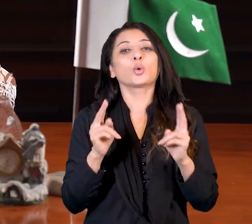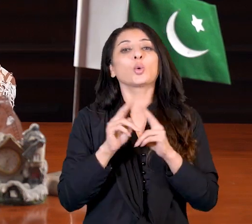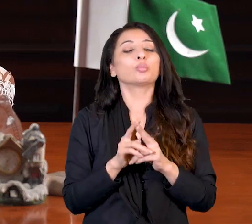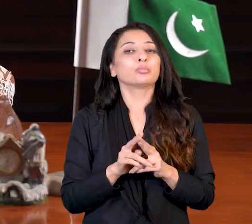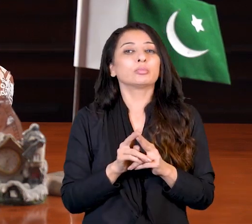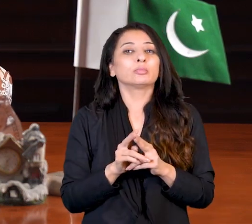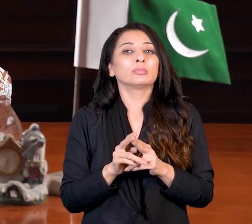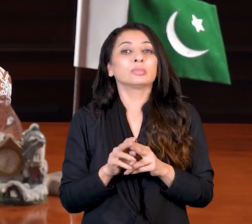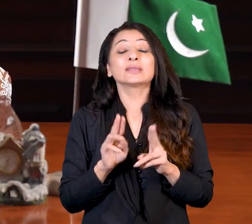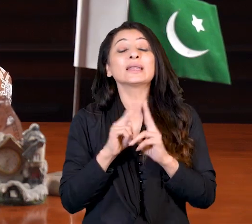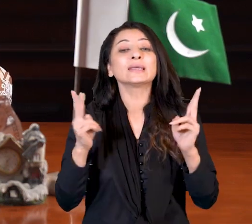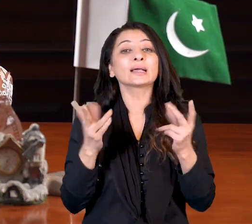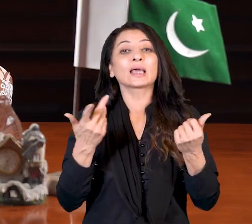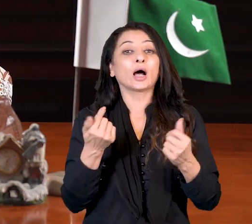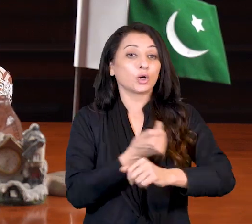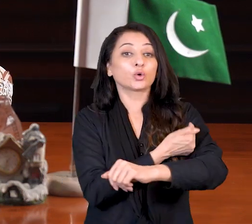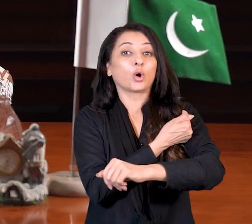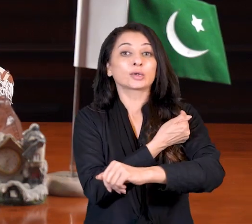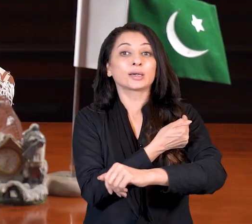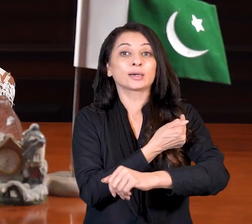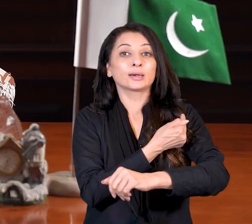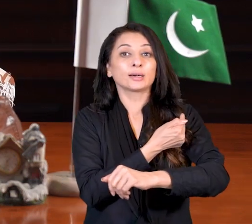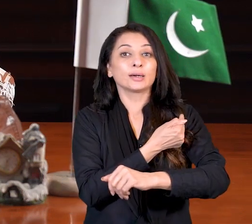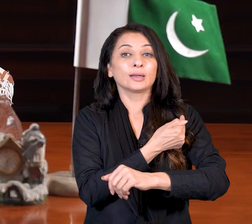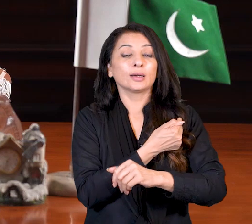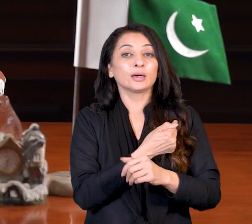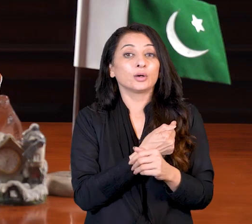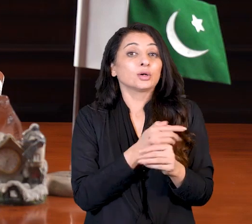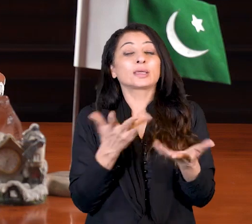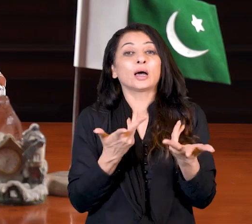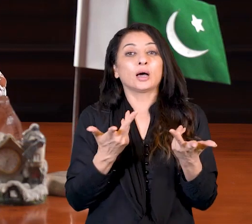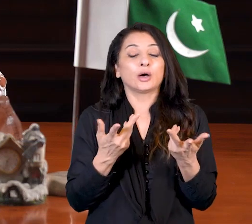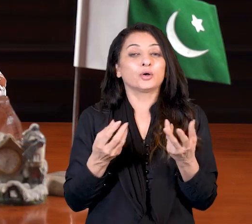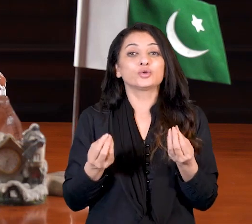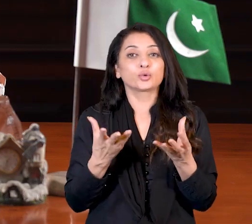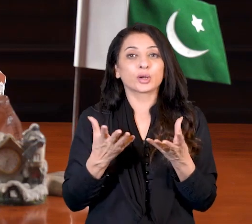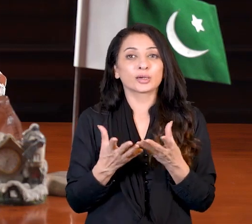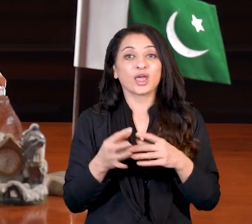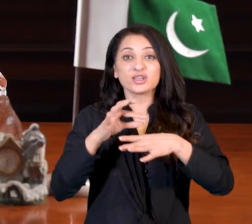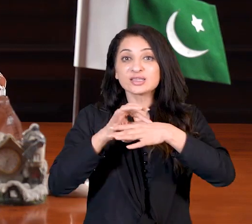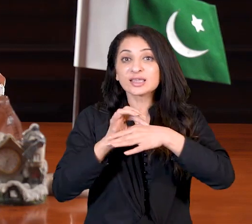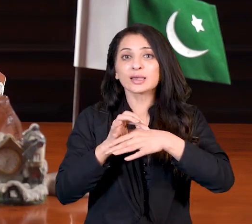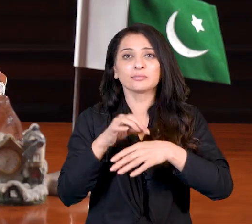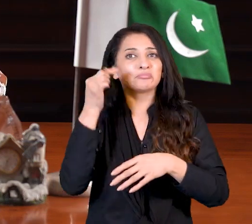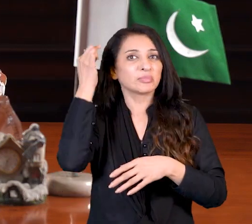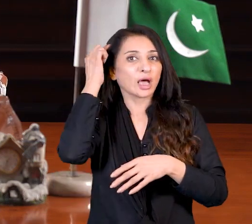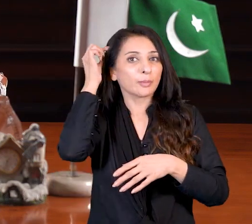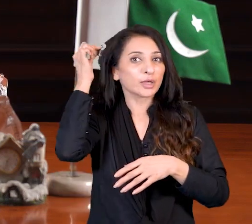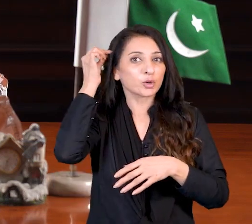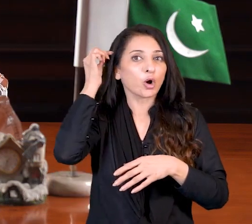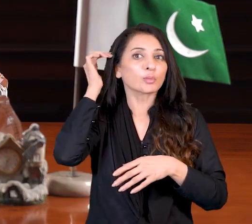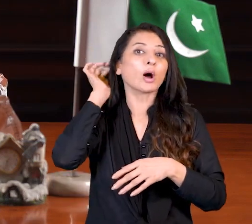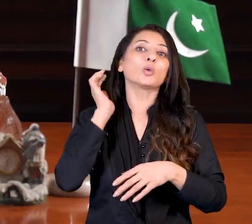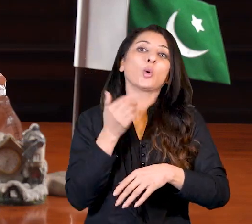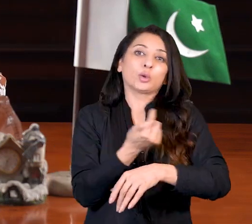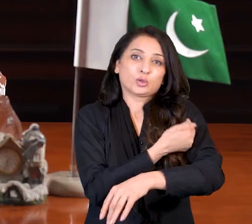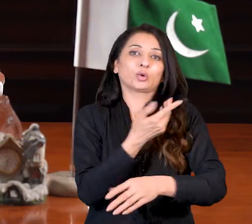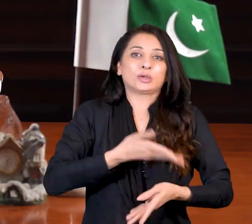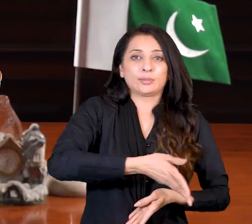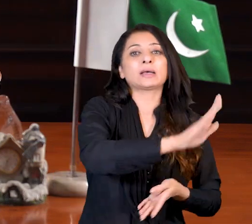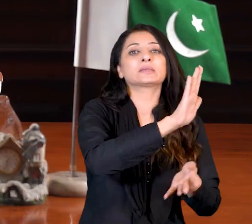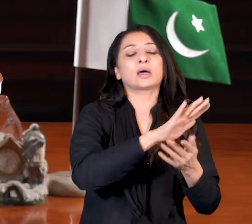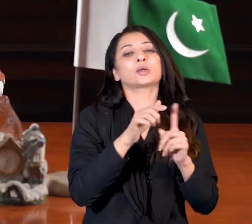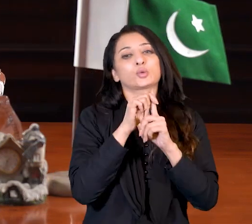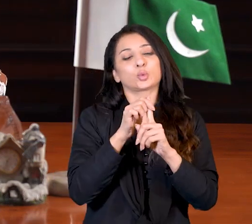इसमें फ़ौरन से पहले आपने अपने ट्रीटमेंट डॉक्टर, स्किन स्पेशलिस्ट, हेयर स्पेशलिस्ट के पास जाना होता है और उनसे कंसल्ट